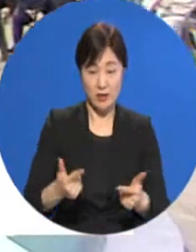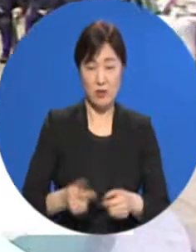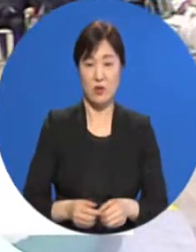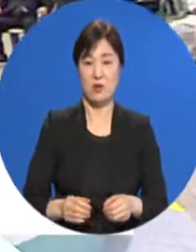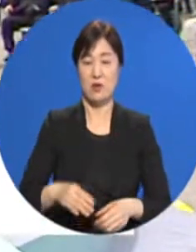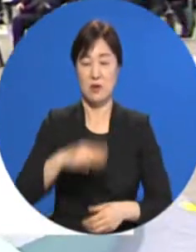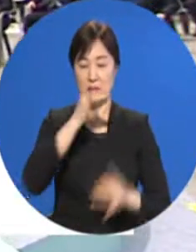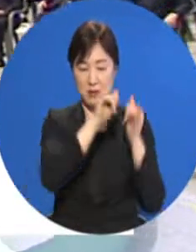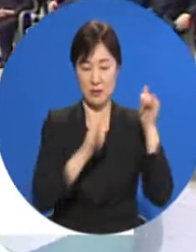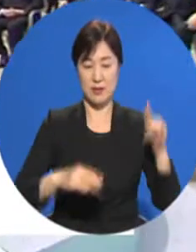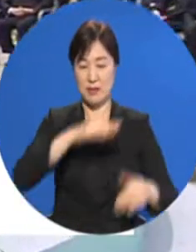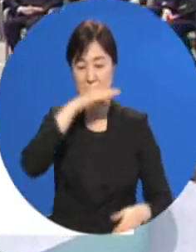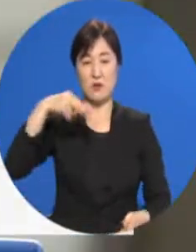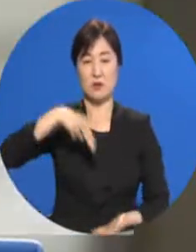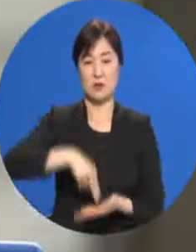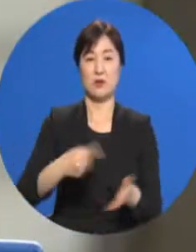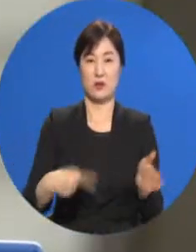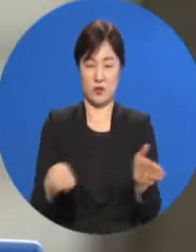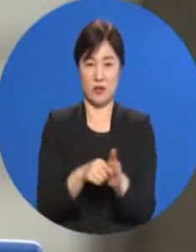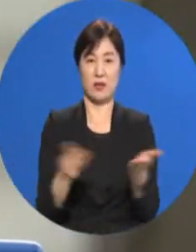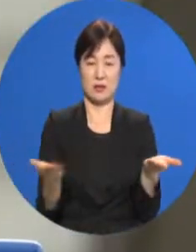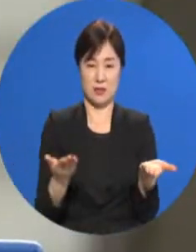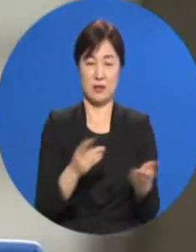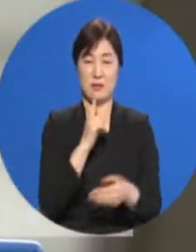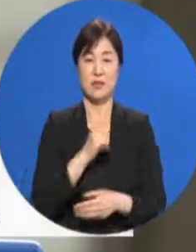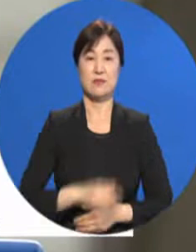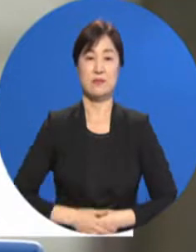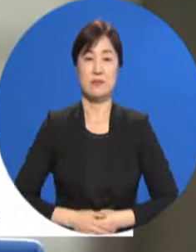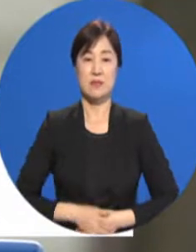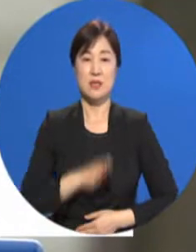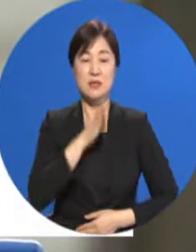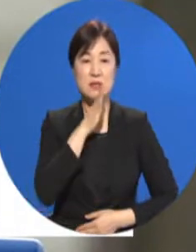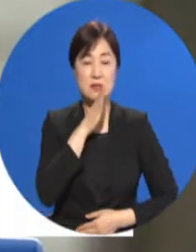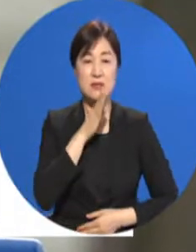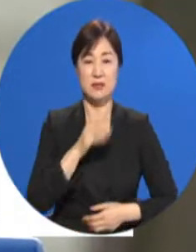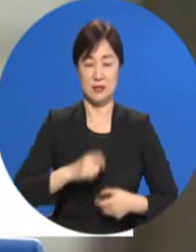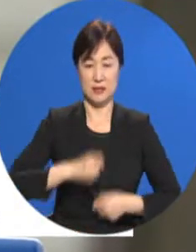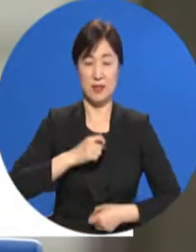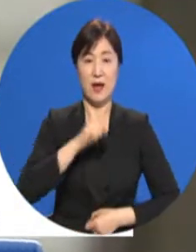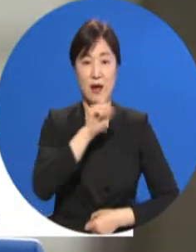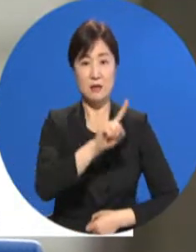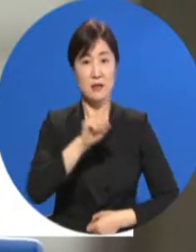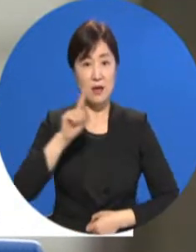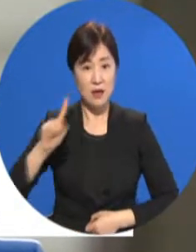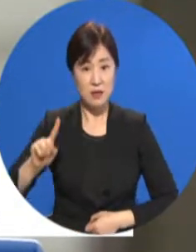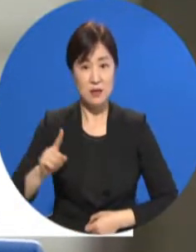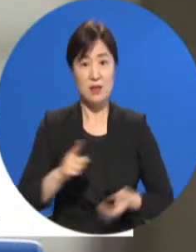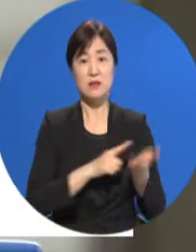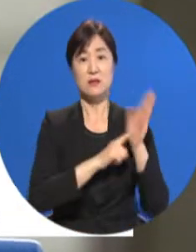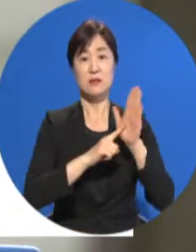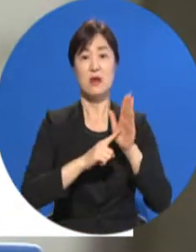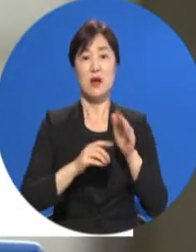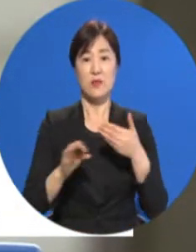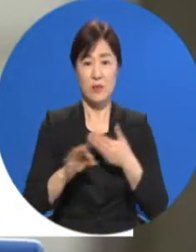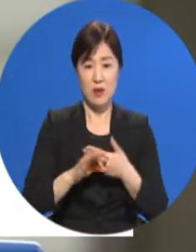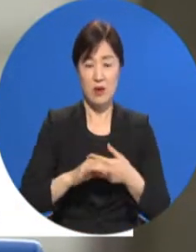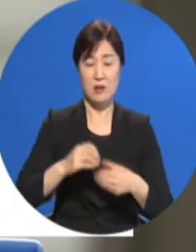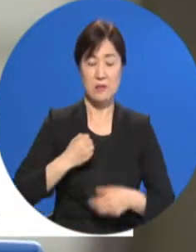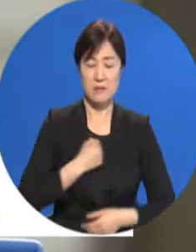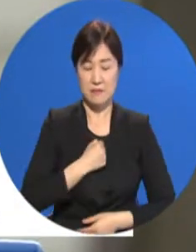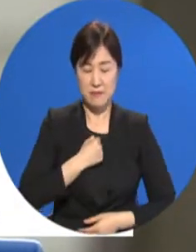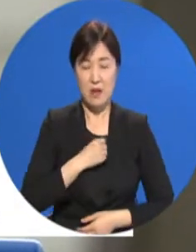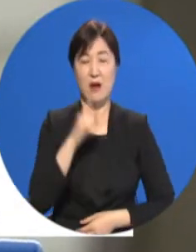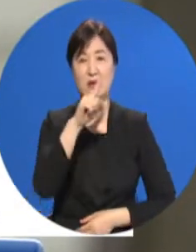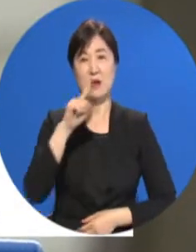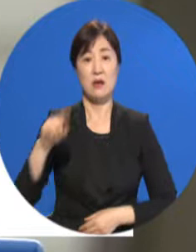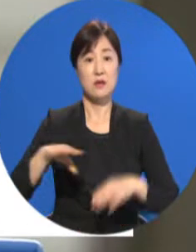세우는 일이라고 역설했습니다. 진실이 하나씩 세상에 드러날수록 마음의 응어리가 하나씩 풀리고